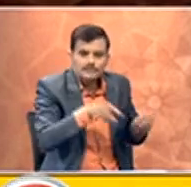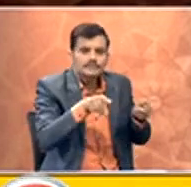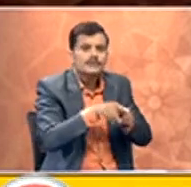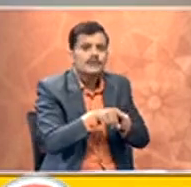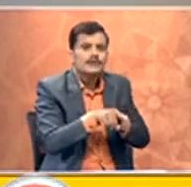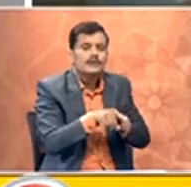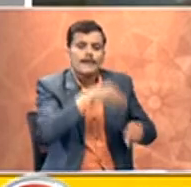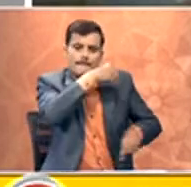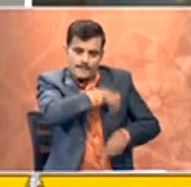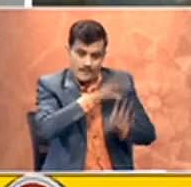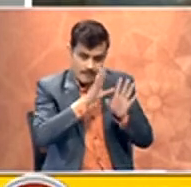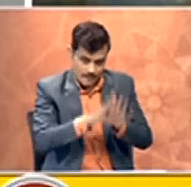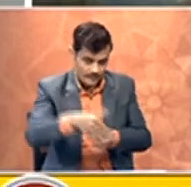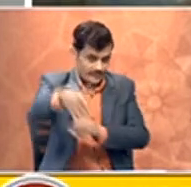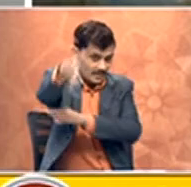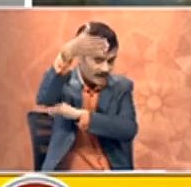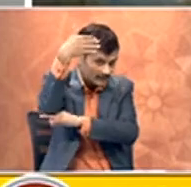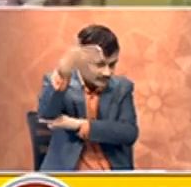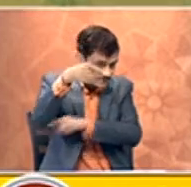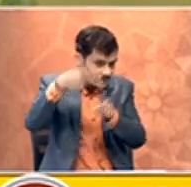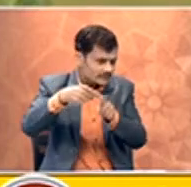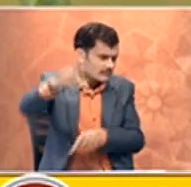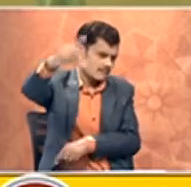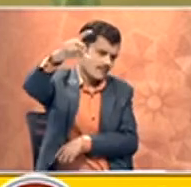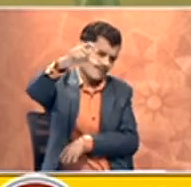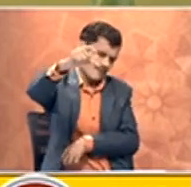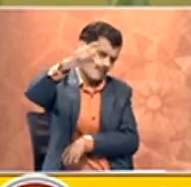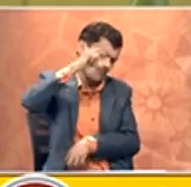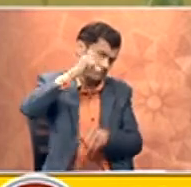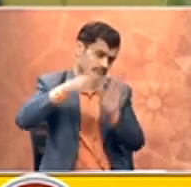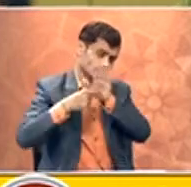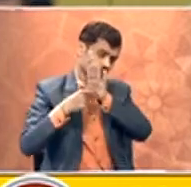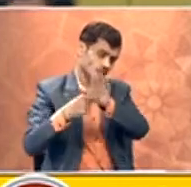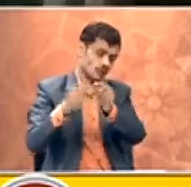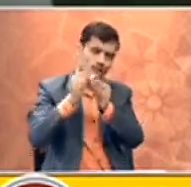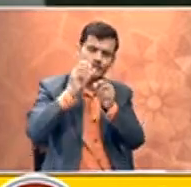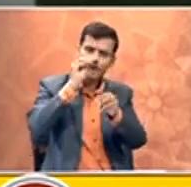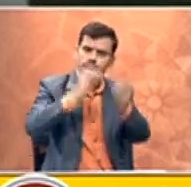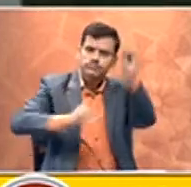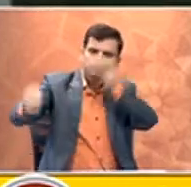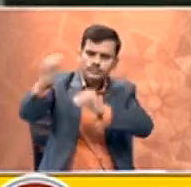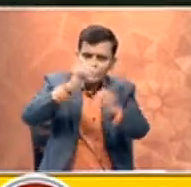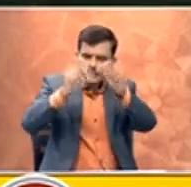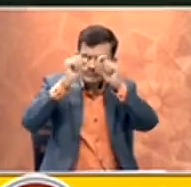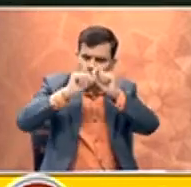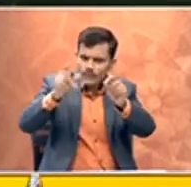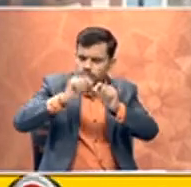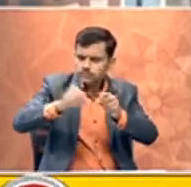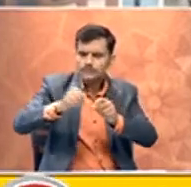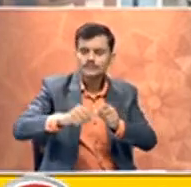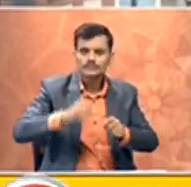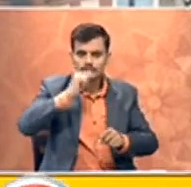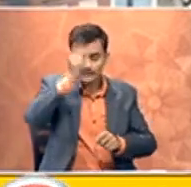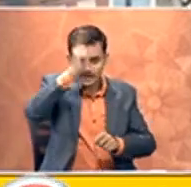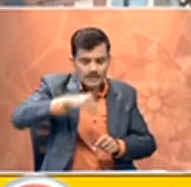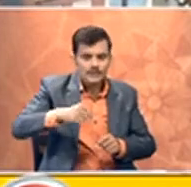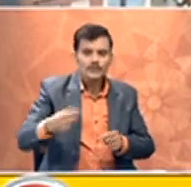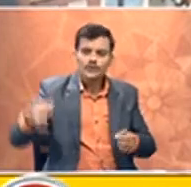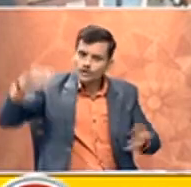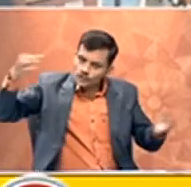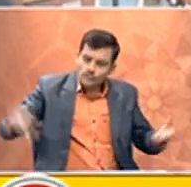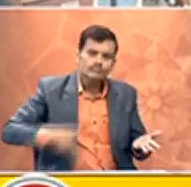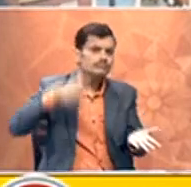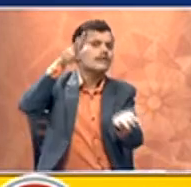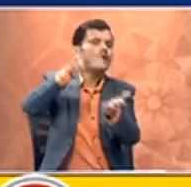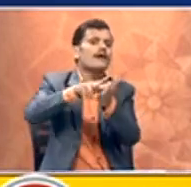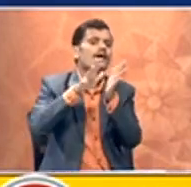के साथ सेल्फी पोस्ट करने में भी इस बार देशवासियों ने नया रिकॉर्ड बना दिया। पिछले